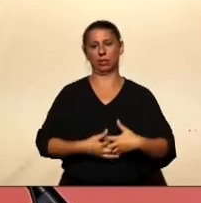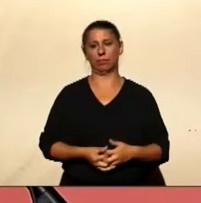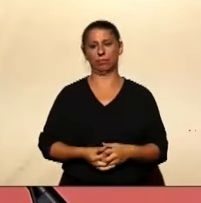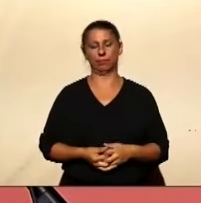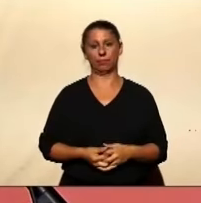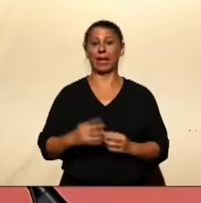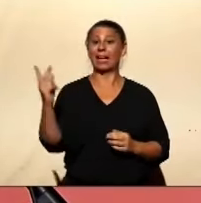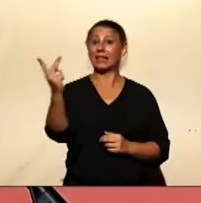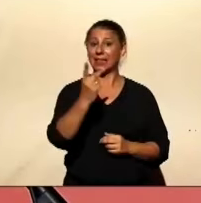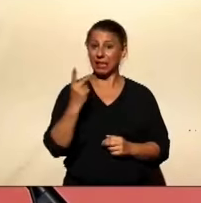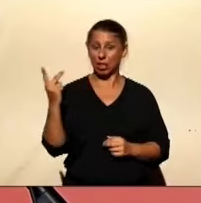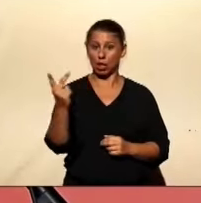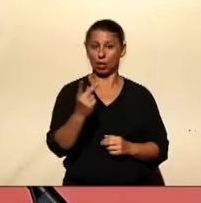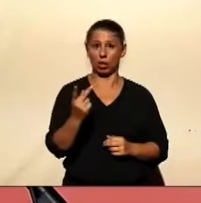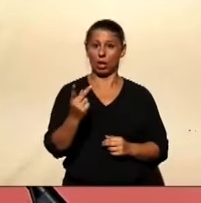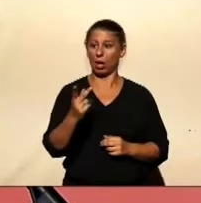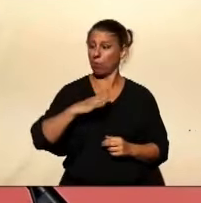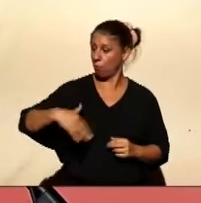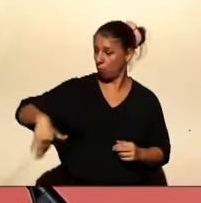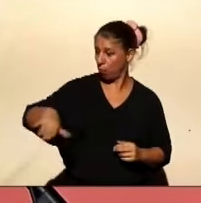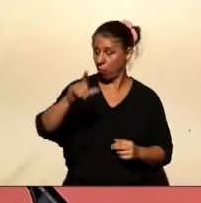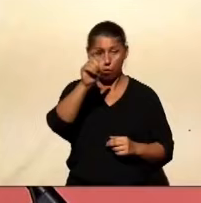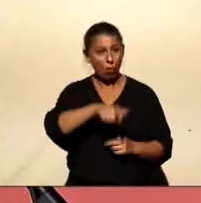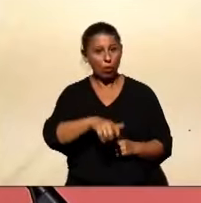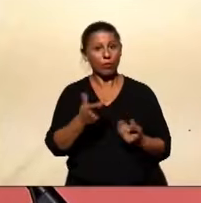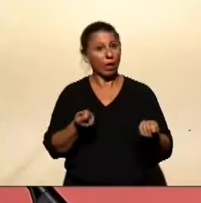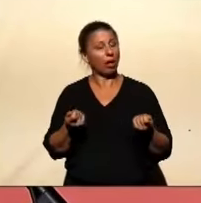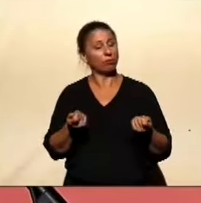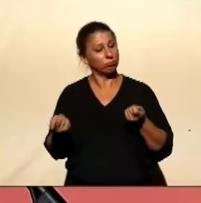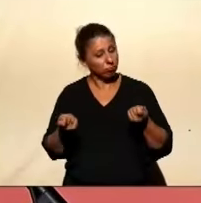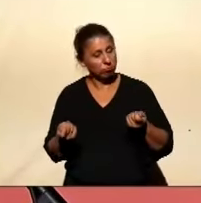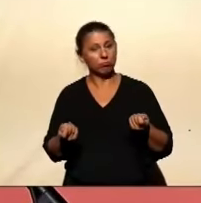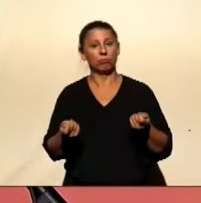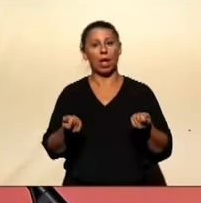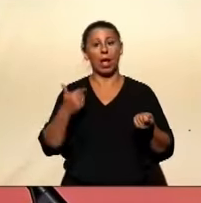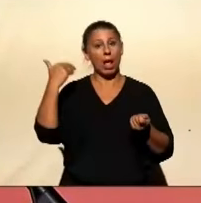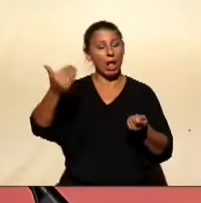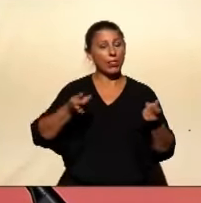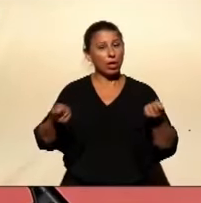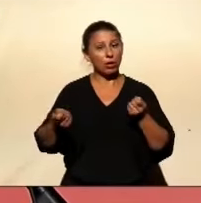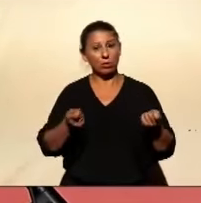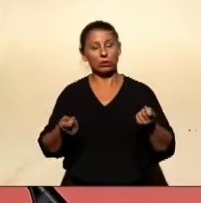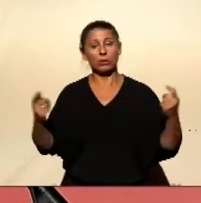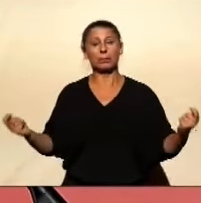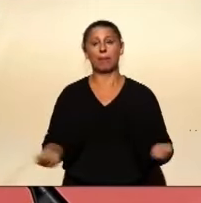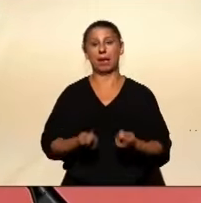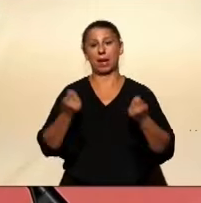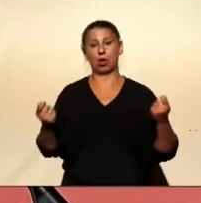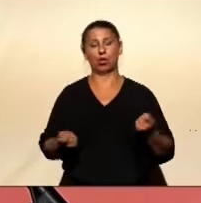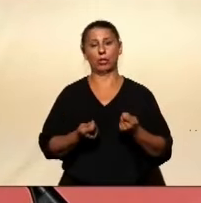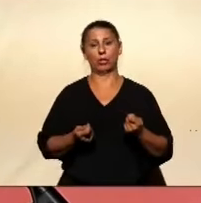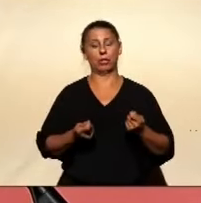στην κοινωνία που ο λαός ο ίδιος θα κάνει κουμάντο, που θα οργανώνει την παραγωγή για